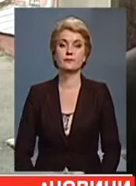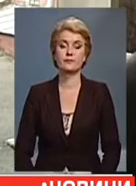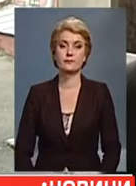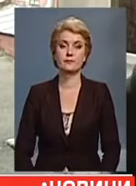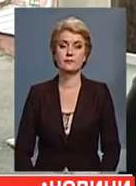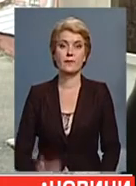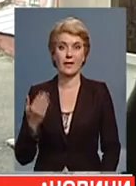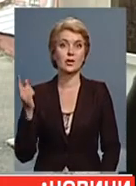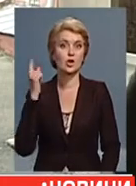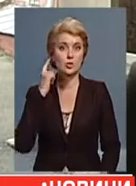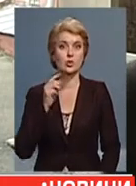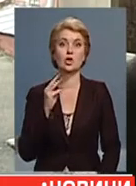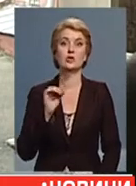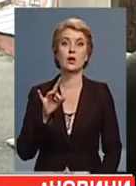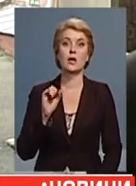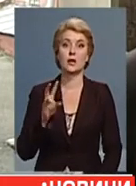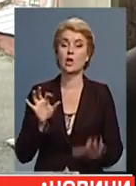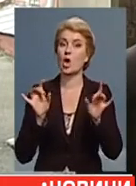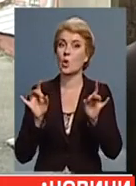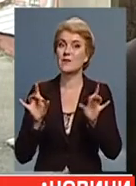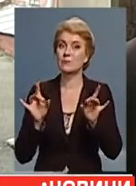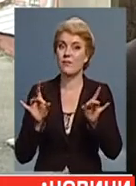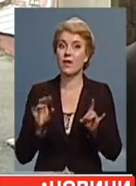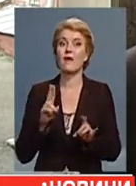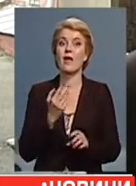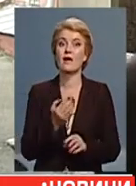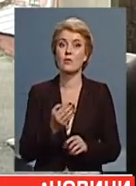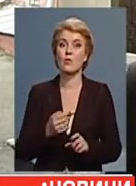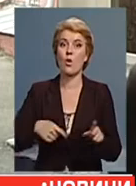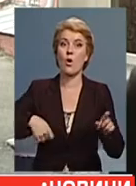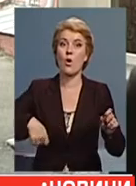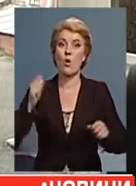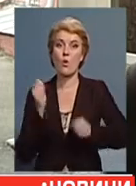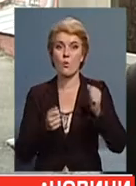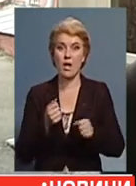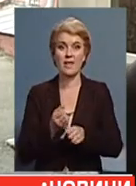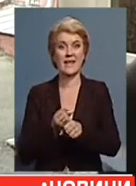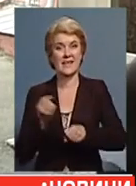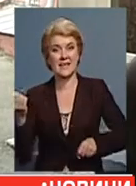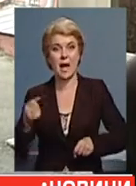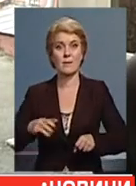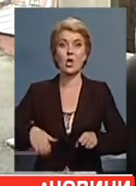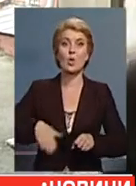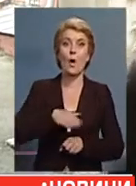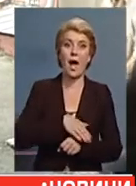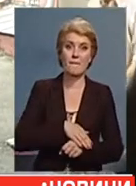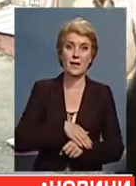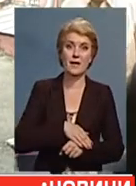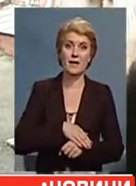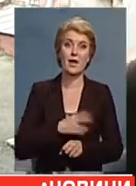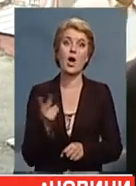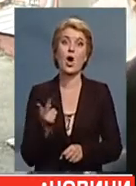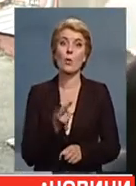Ось ви чули, що Роман Шаран розповідав про те, як йому наносилися удари кийками та ногами.